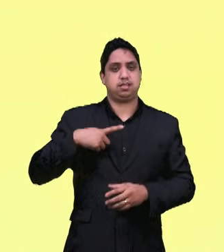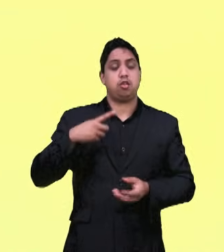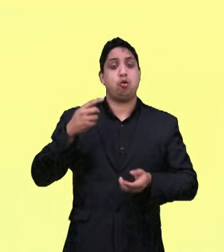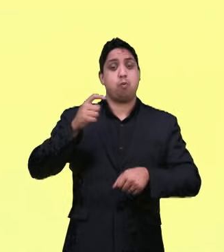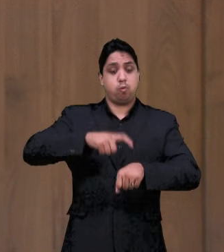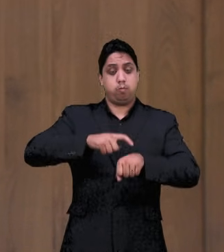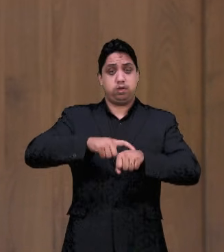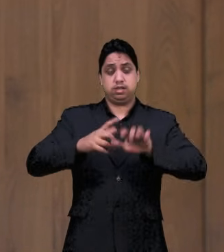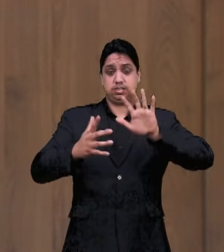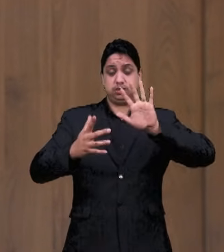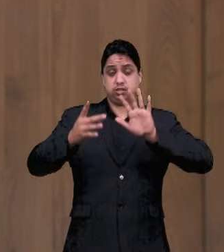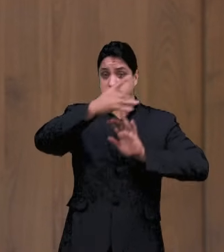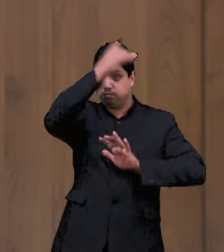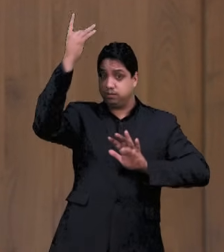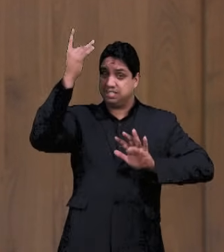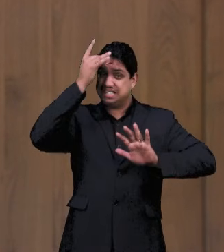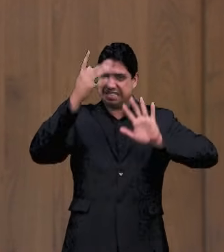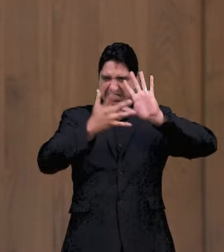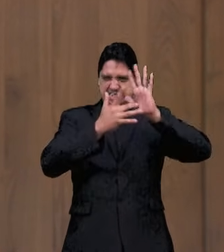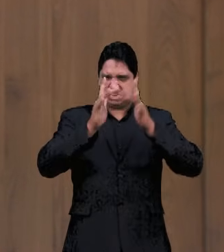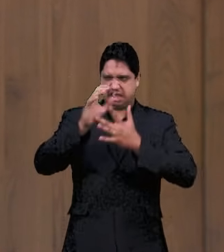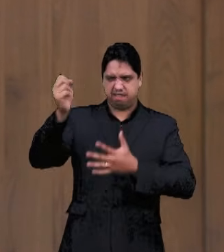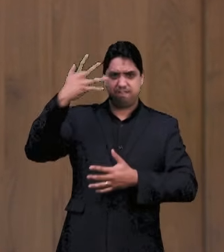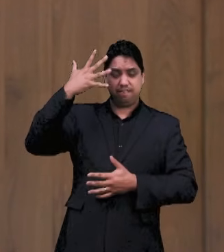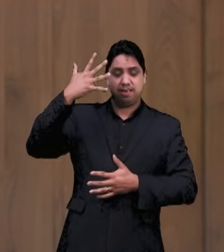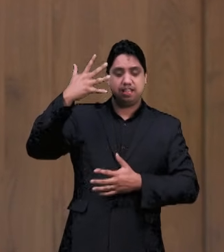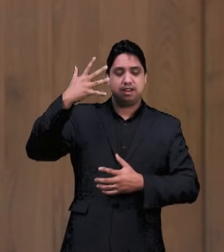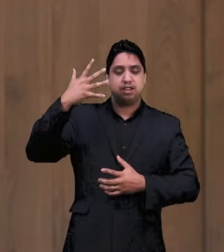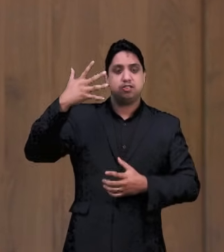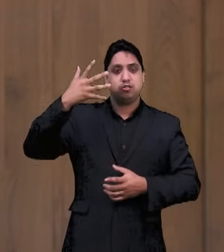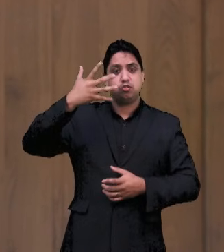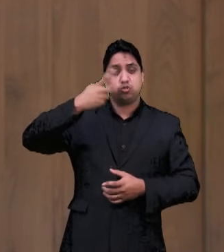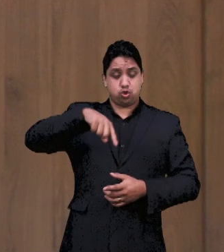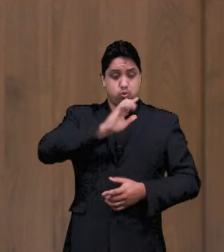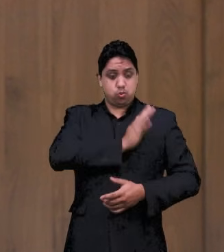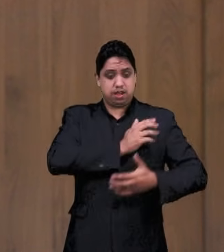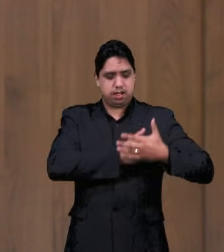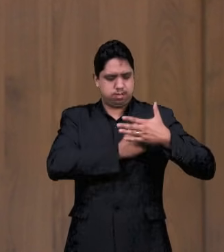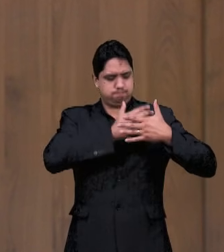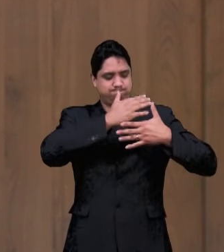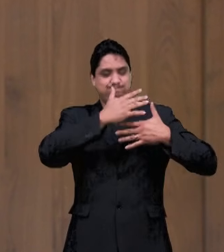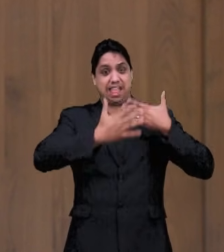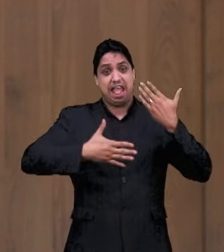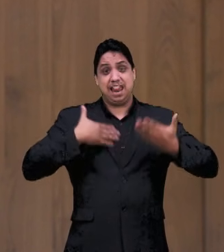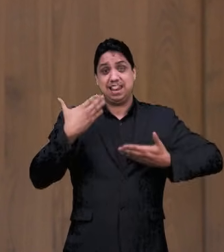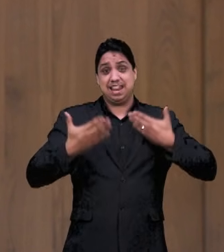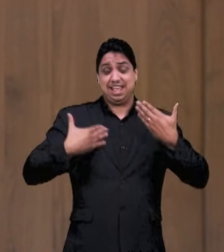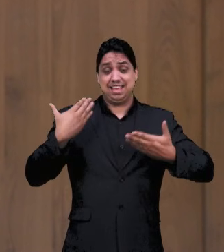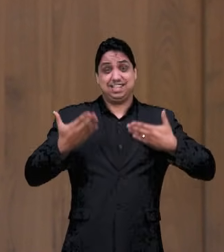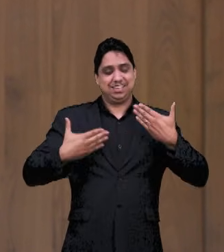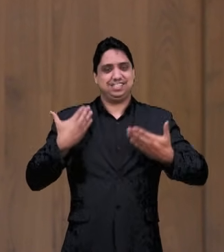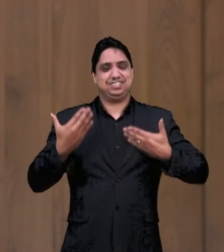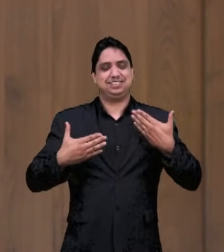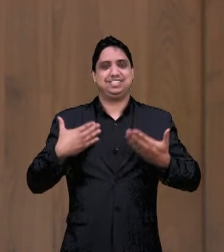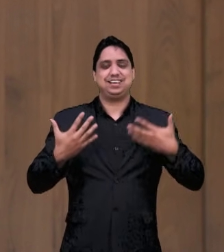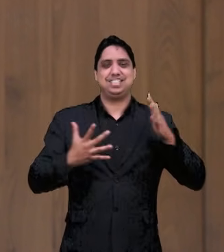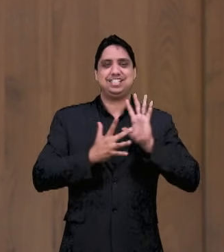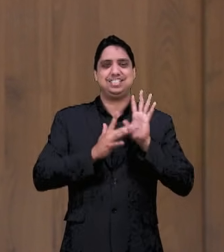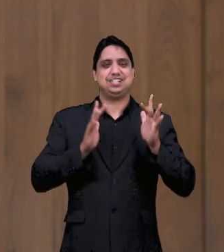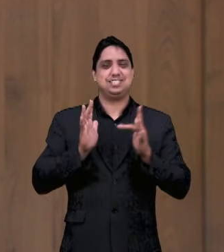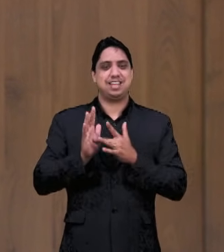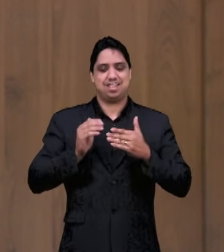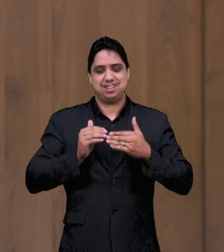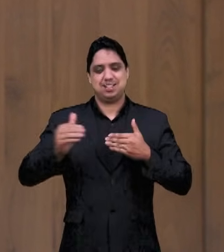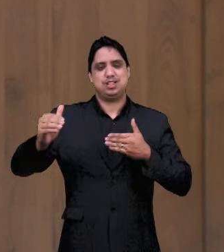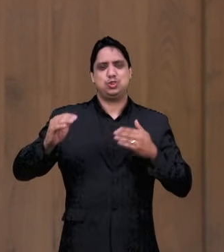Le Saint-Esprit révèle Jésus à l'homme et il remplit le cœur de la joie du salut. Et Jésus